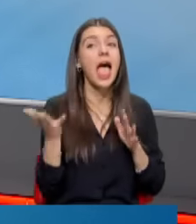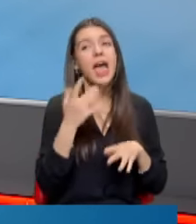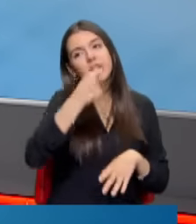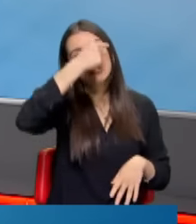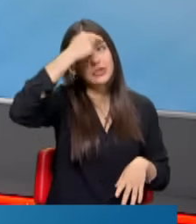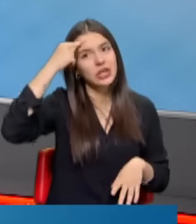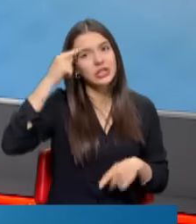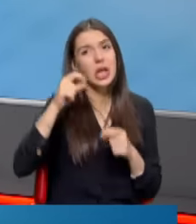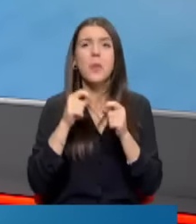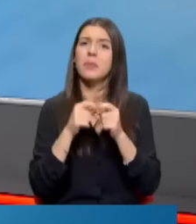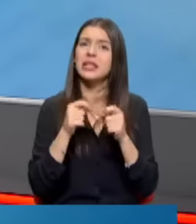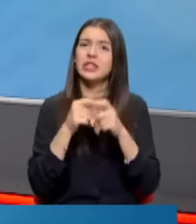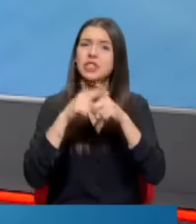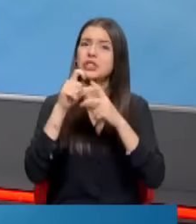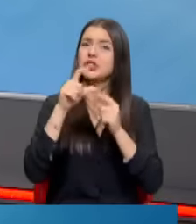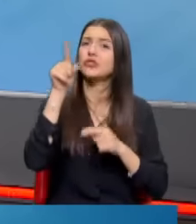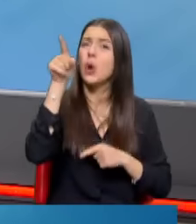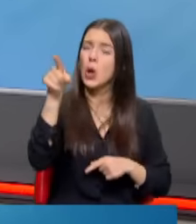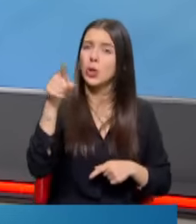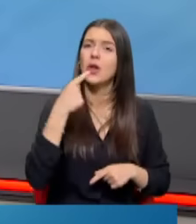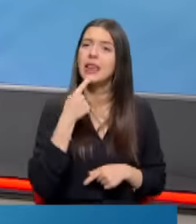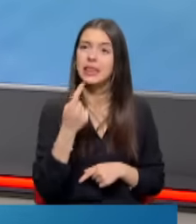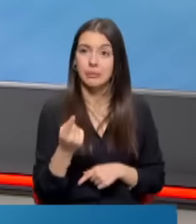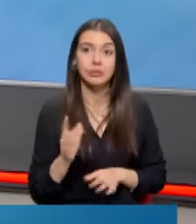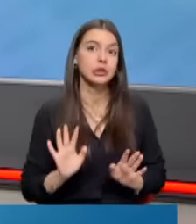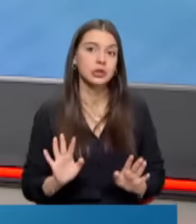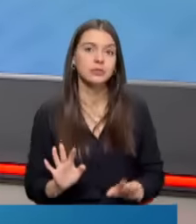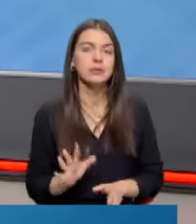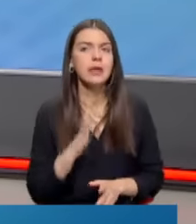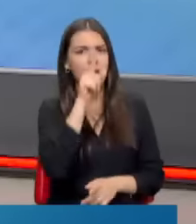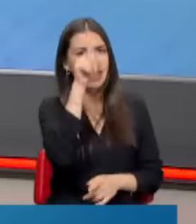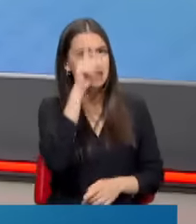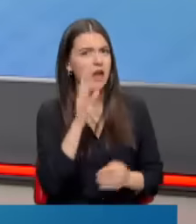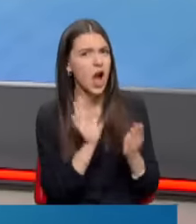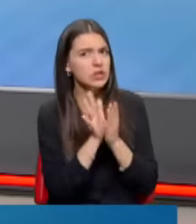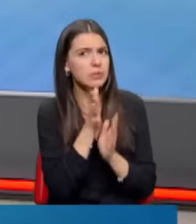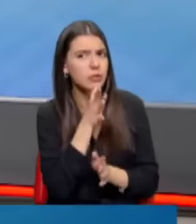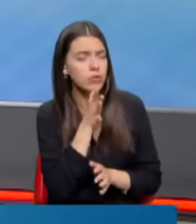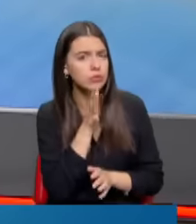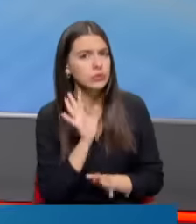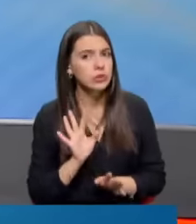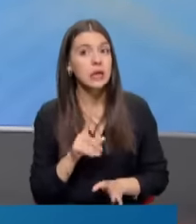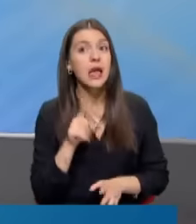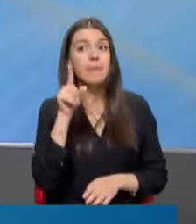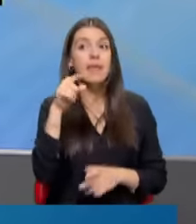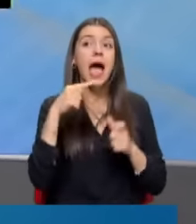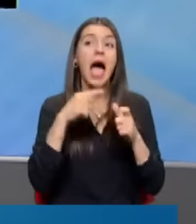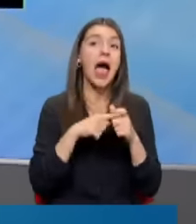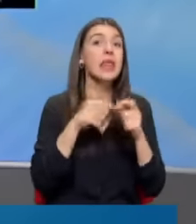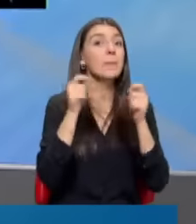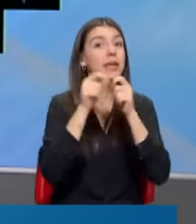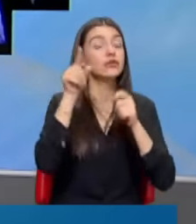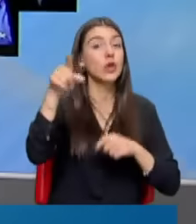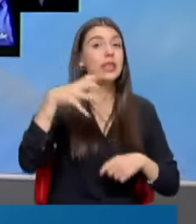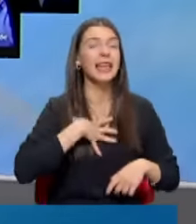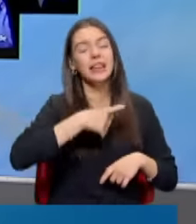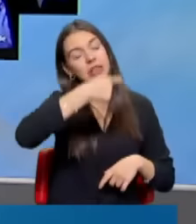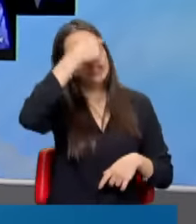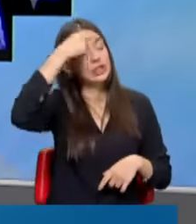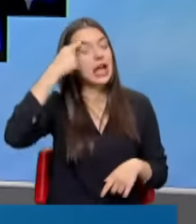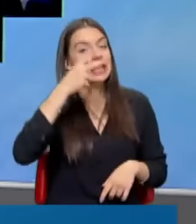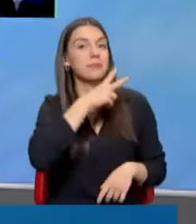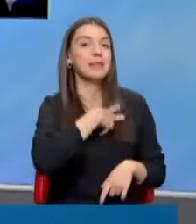şanslısı Beşikçioğlu detayı da düşünmüş. Bilmiyorum denk geldiniz mi ama Erdal Beşikçioğlu kendini şanslı sayan belediye